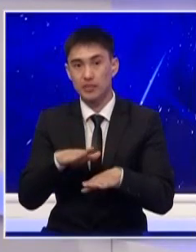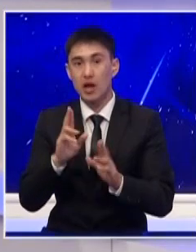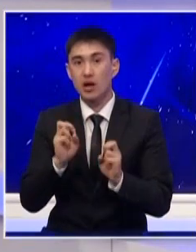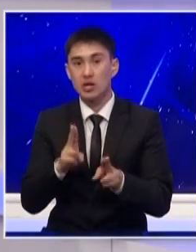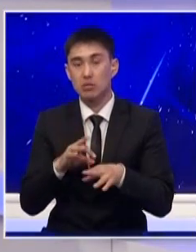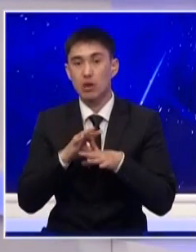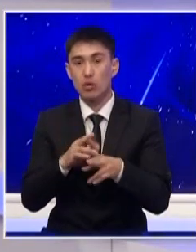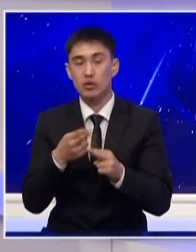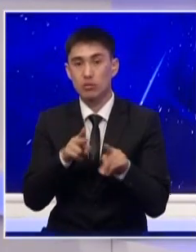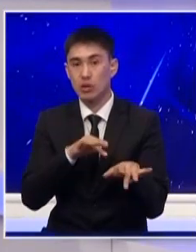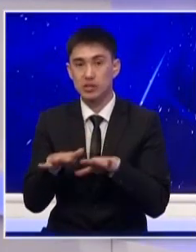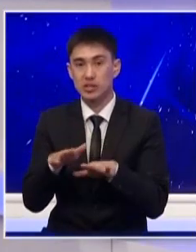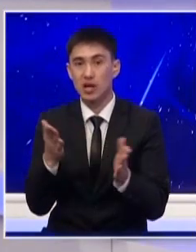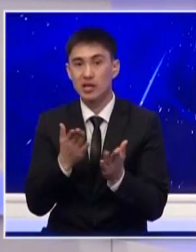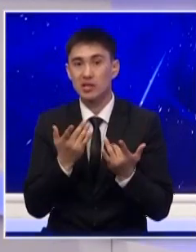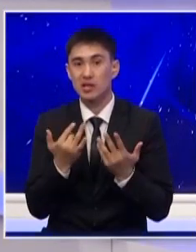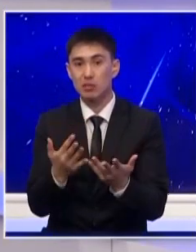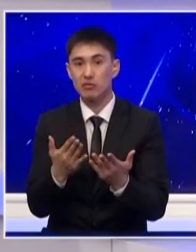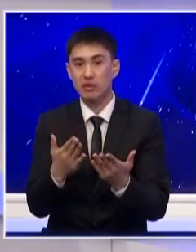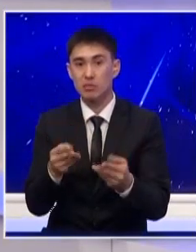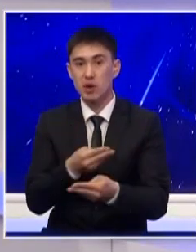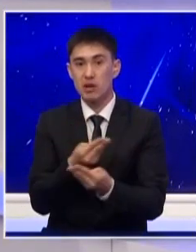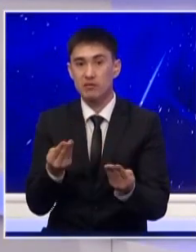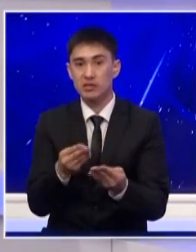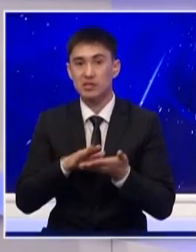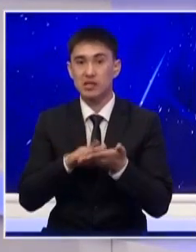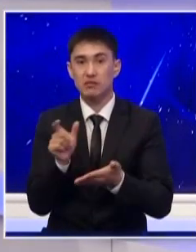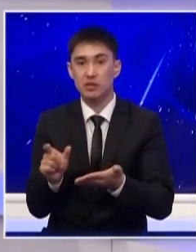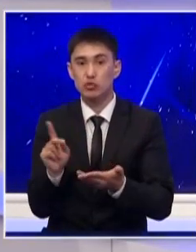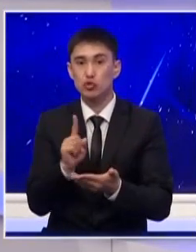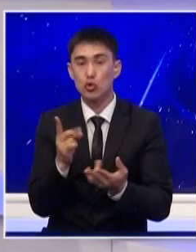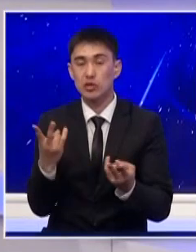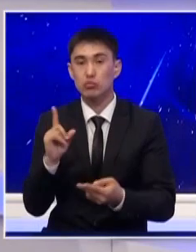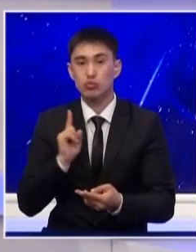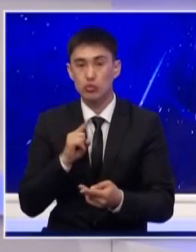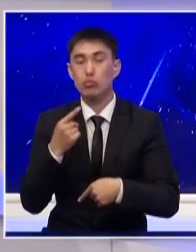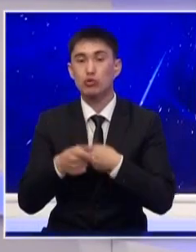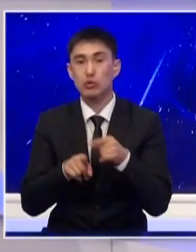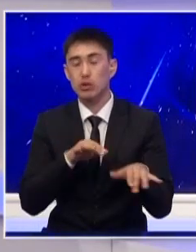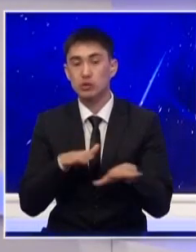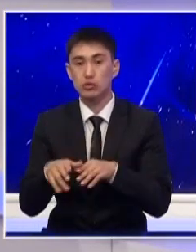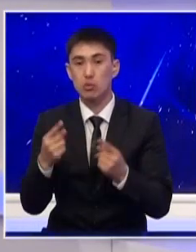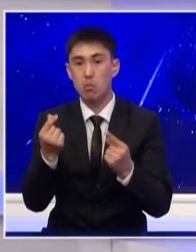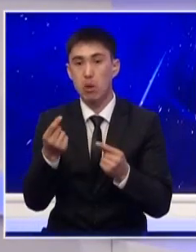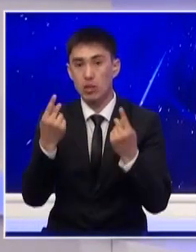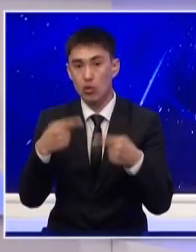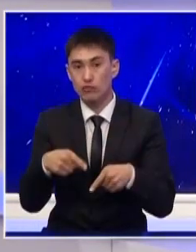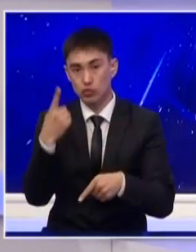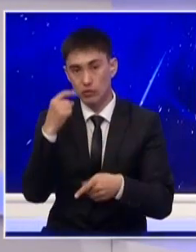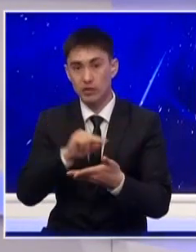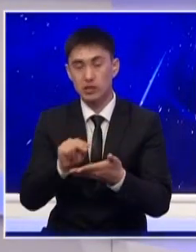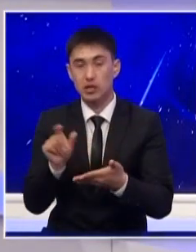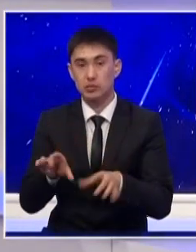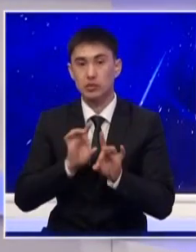же проходят эти процессы, какие требования предъявляются к заявителям и что их ждет после процедур банкротства, узнавала